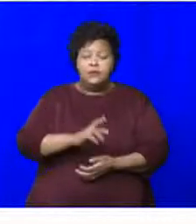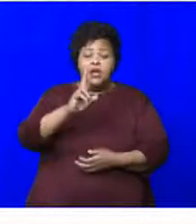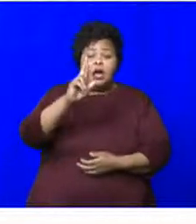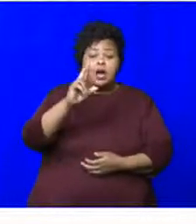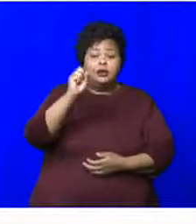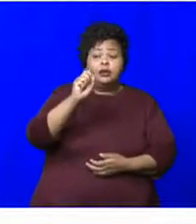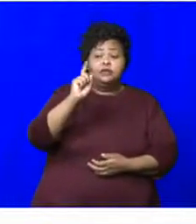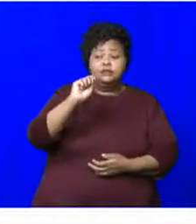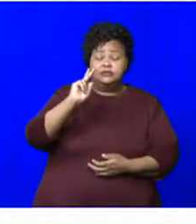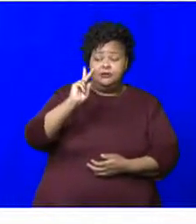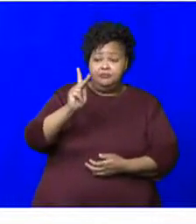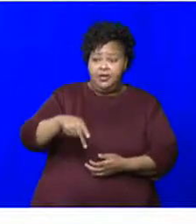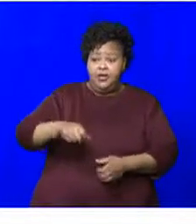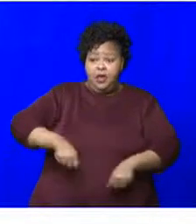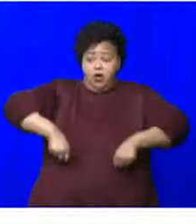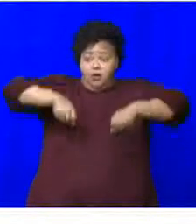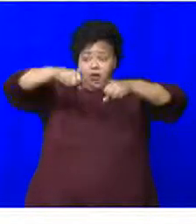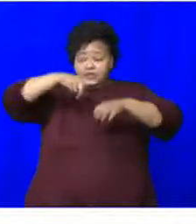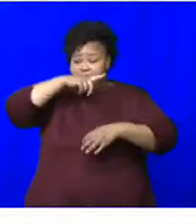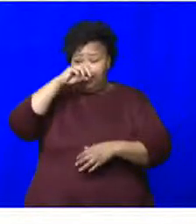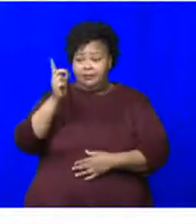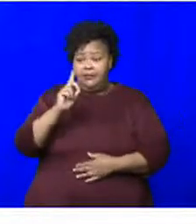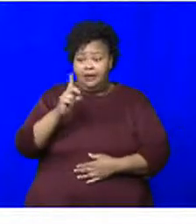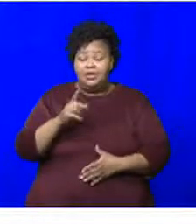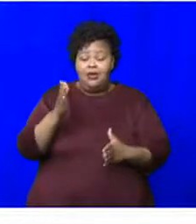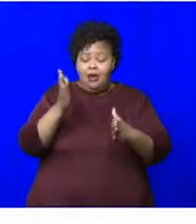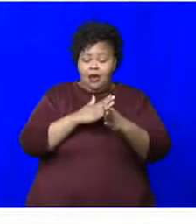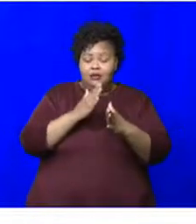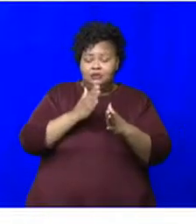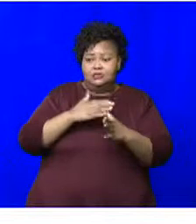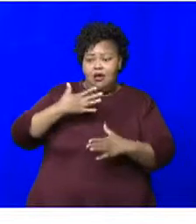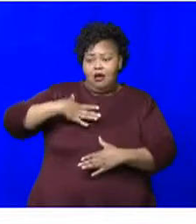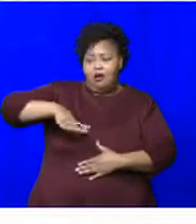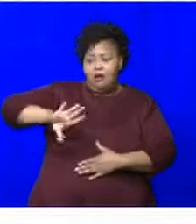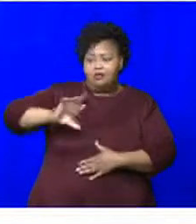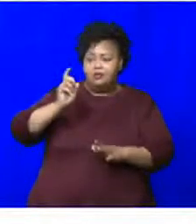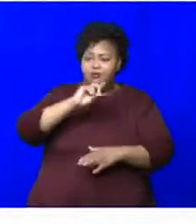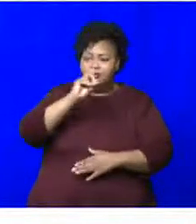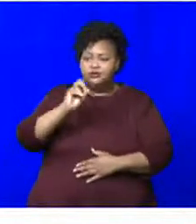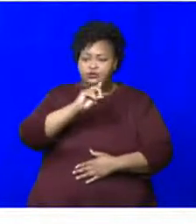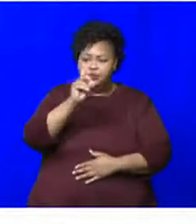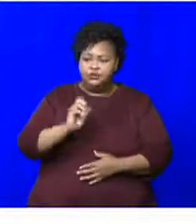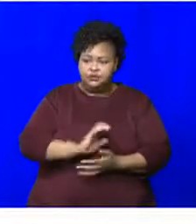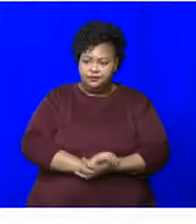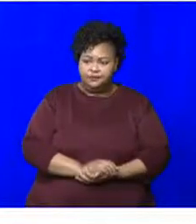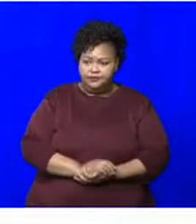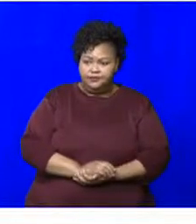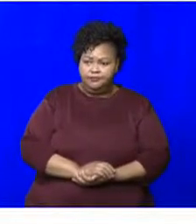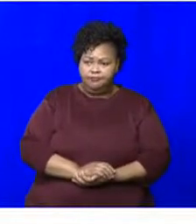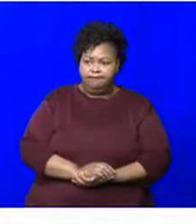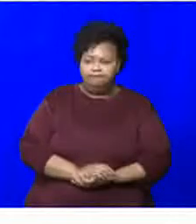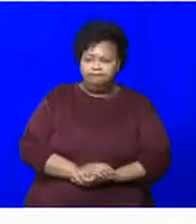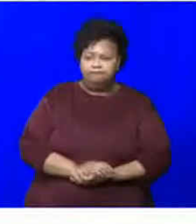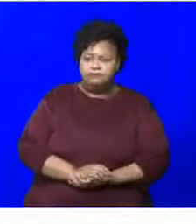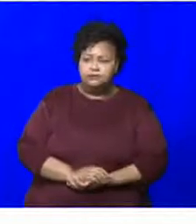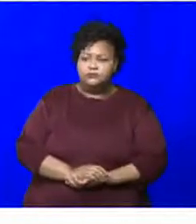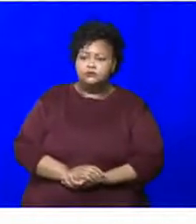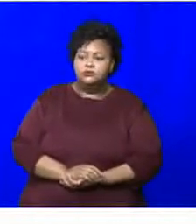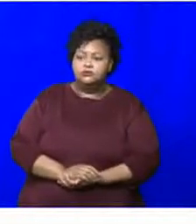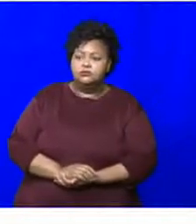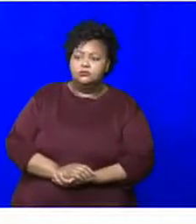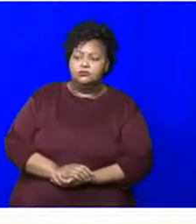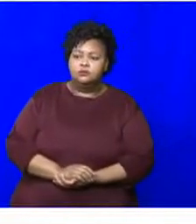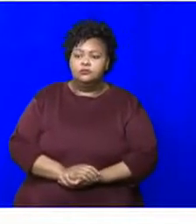we-RSTP Vumile Dlamini uyiphendvulile leminye yemibuto. Bekufuneka ukuthi yakhiwa le infrastructure yakhiwe ibe